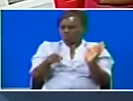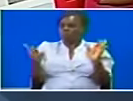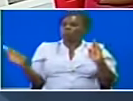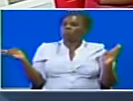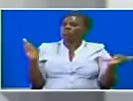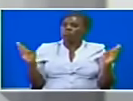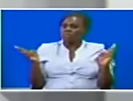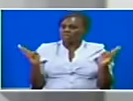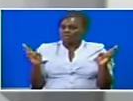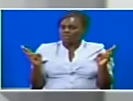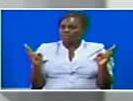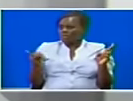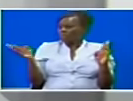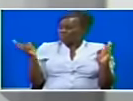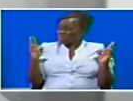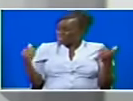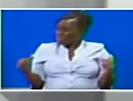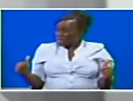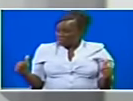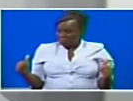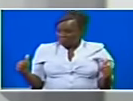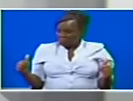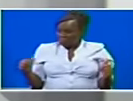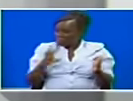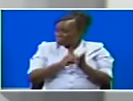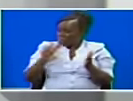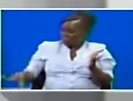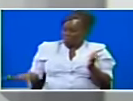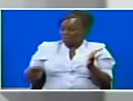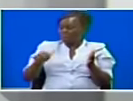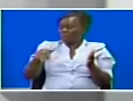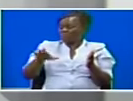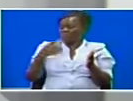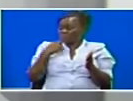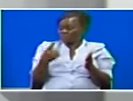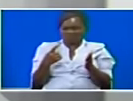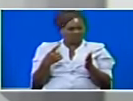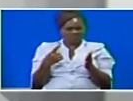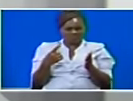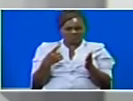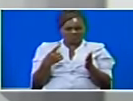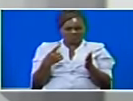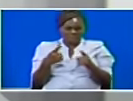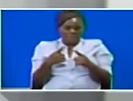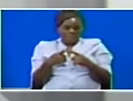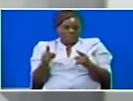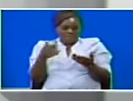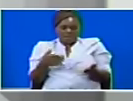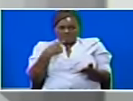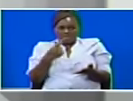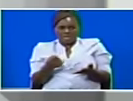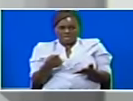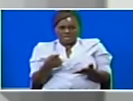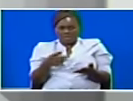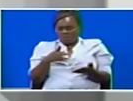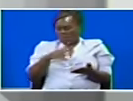tayari. Ukiwa uko tayari, utangojea wengine waanze kusema ni wewe, itaonekana kuna shida. Lakini hapa tunasema sisi kama wana